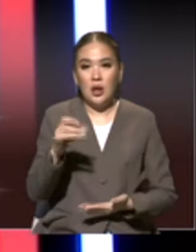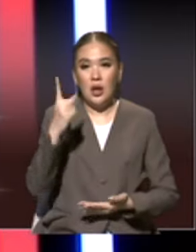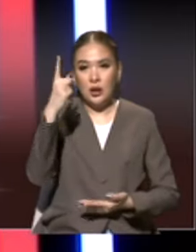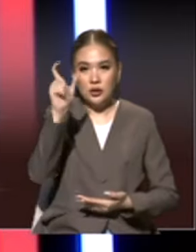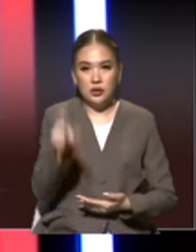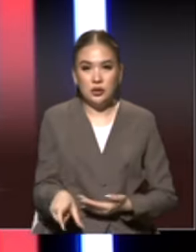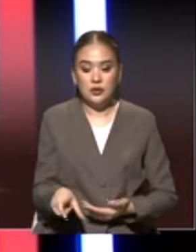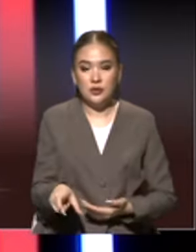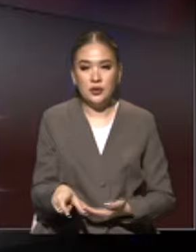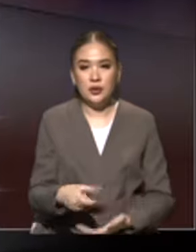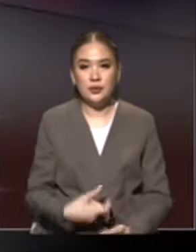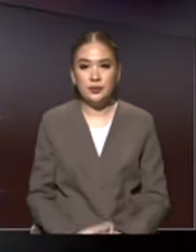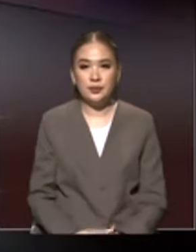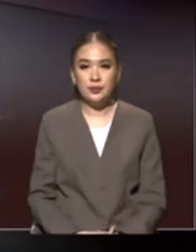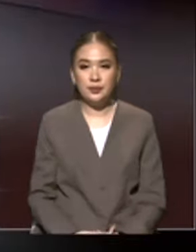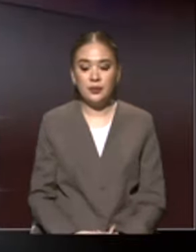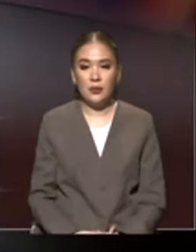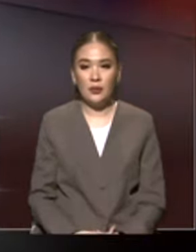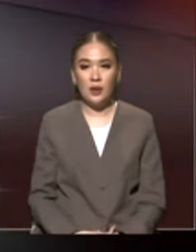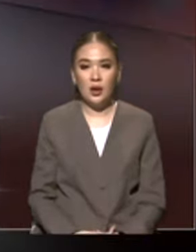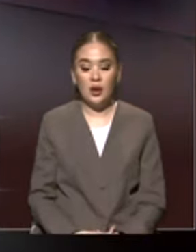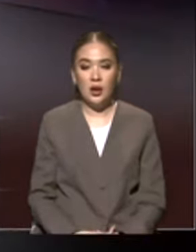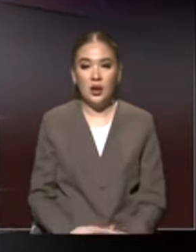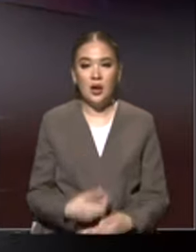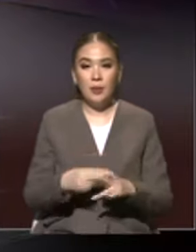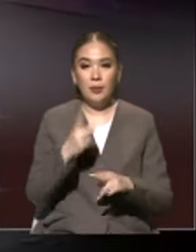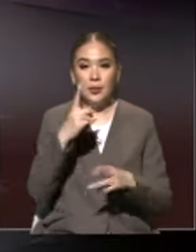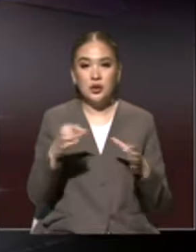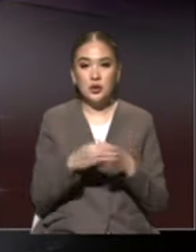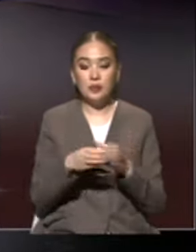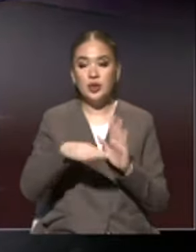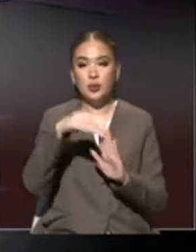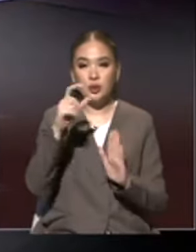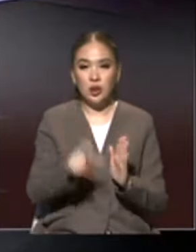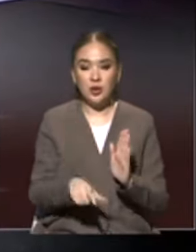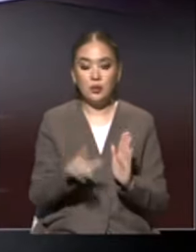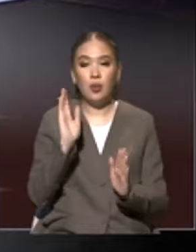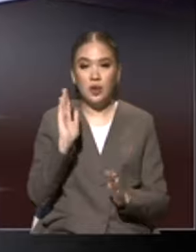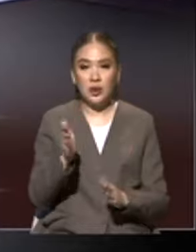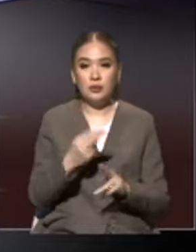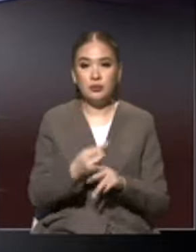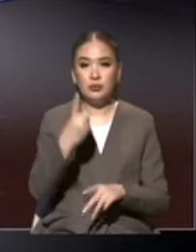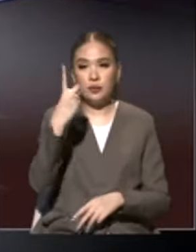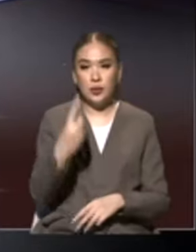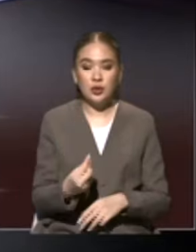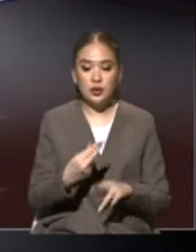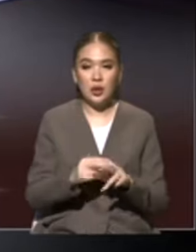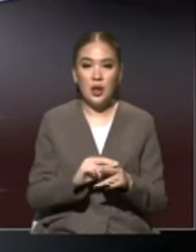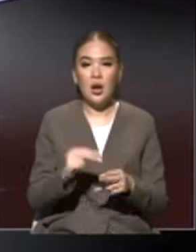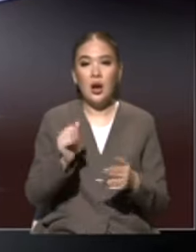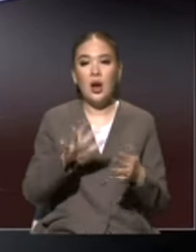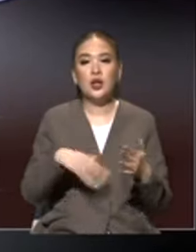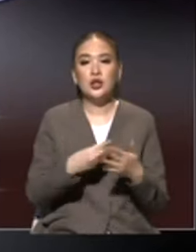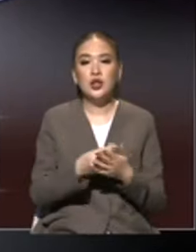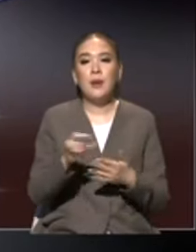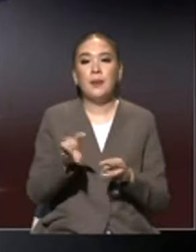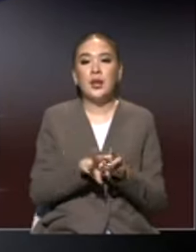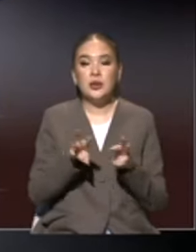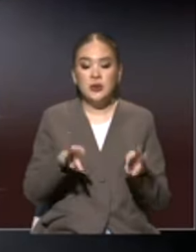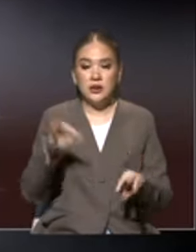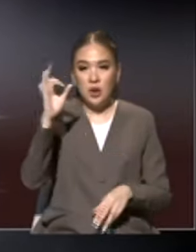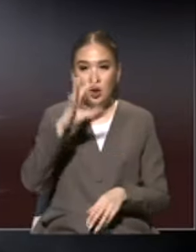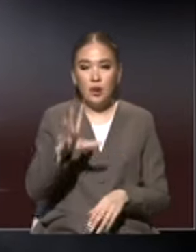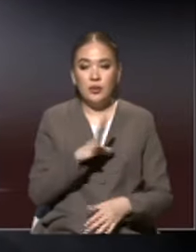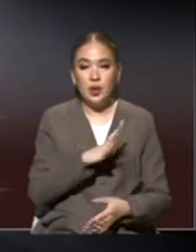отыр. Біз енді шын айтқанда бір топ депутаттар бар, бір күн болып осы қаржы министрлігінің электронды орталығында